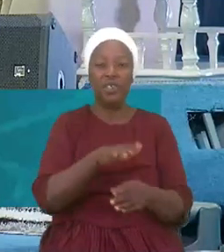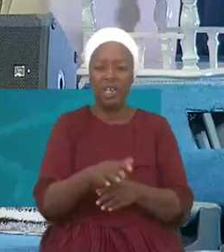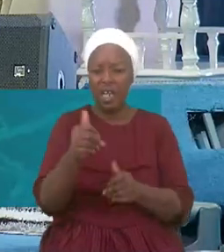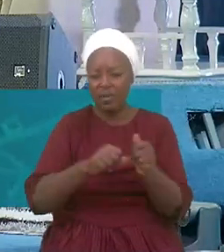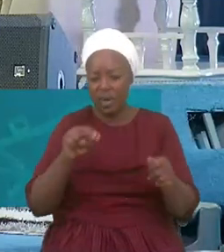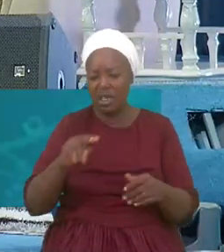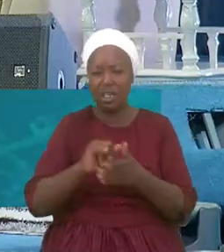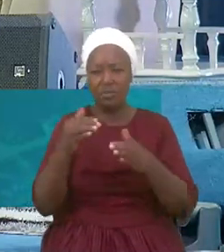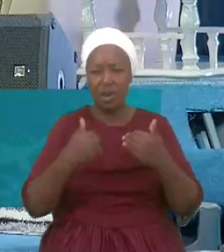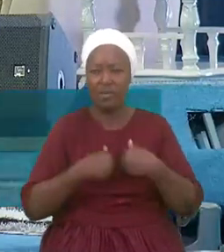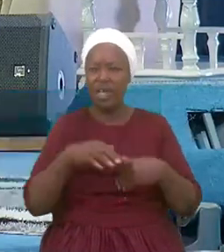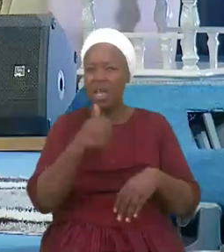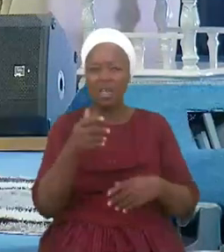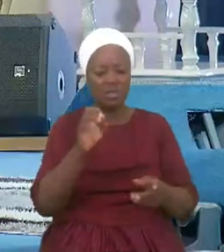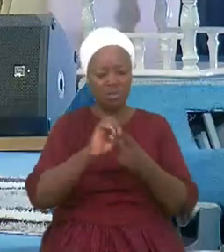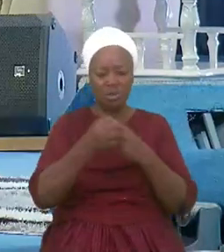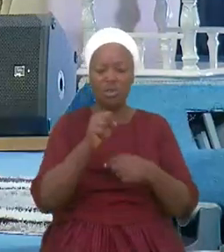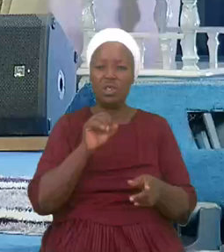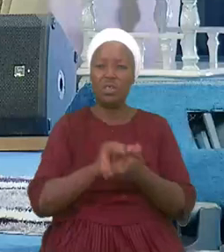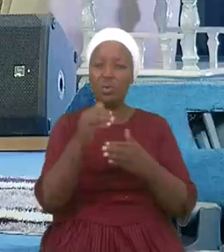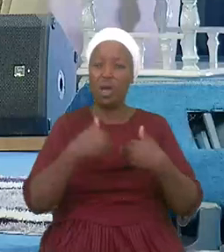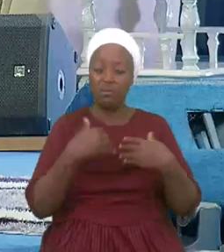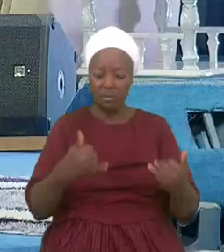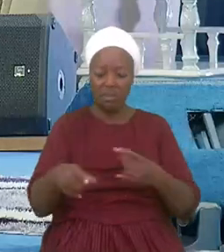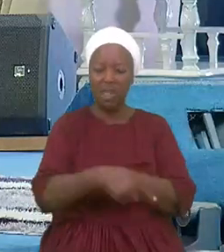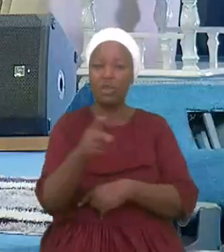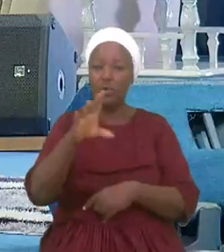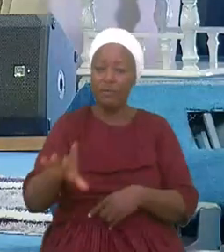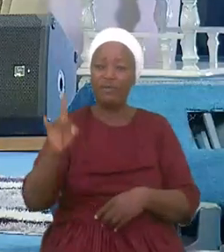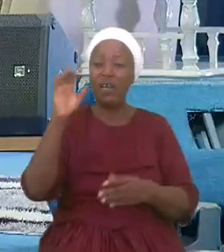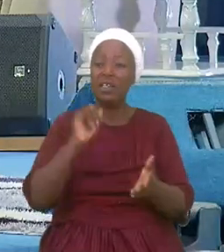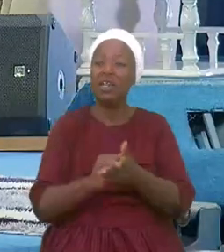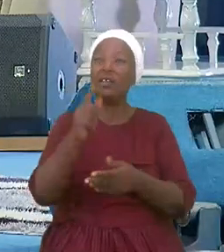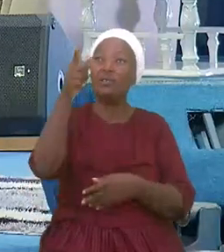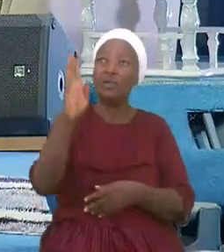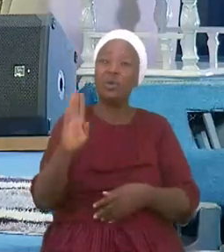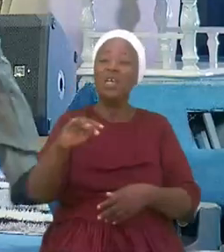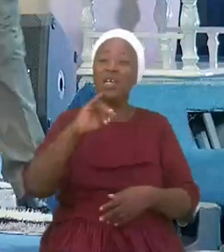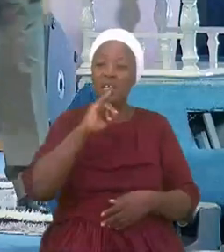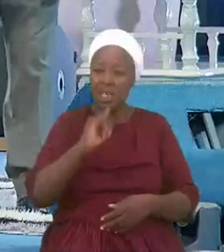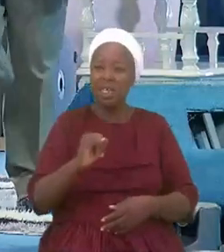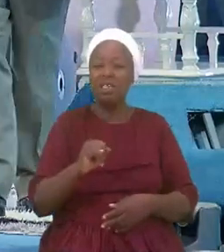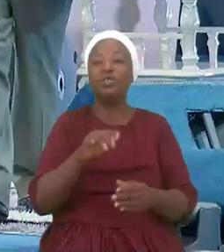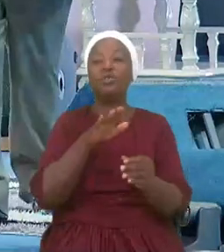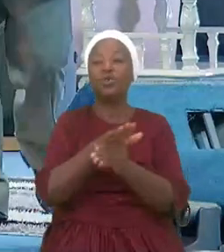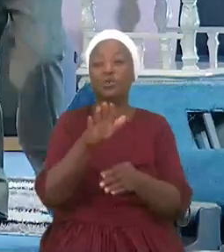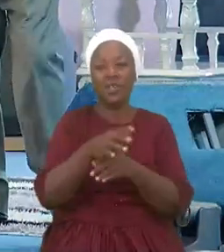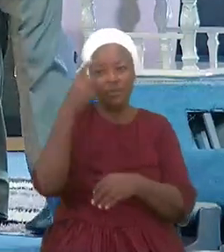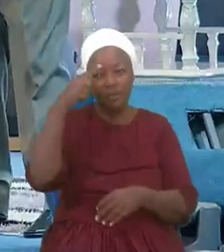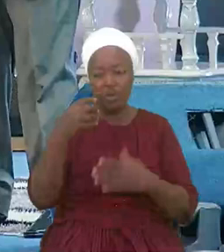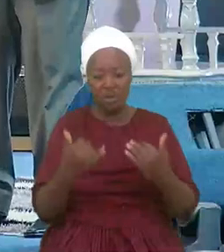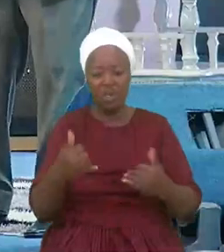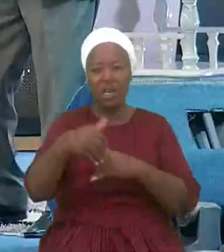il est déterminé et puis il est suffisant tous vos besoins toutes les situations que vous avez ce jour vous allez